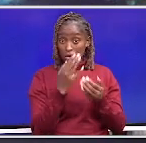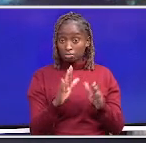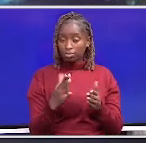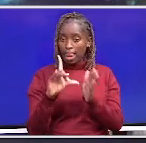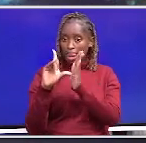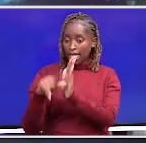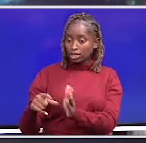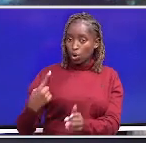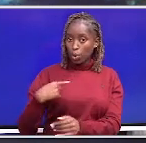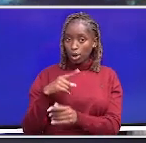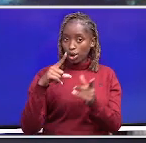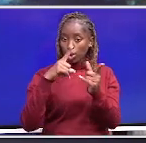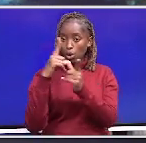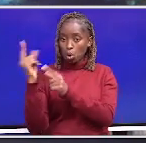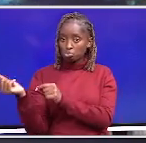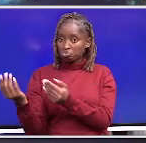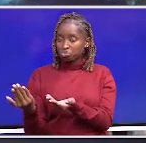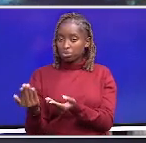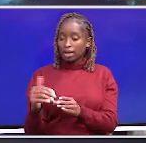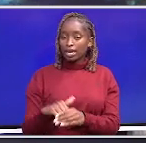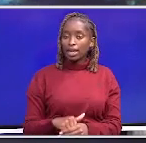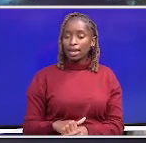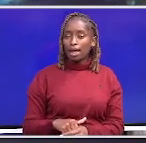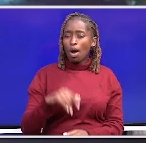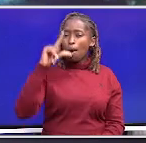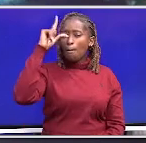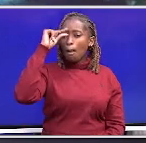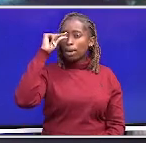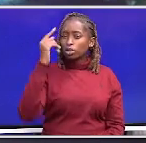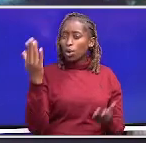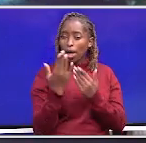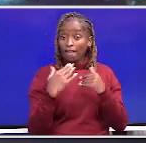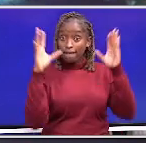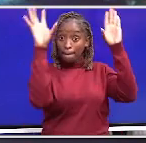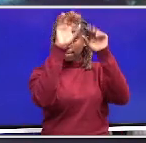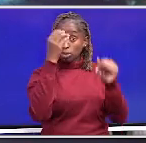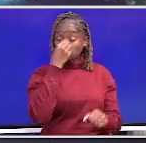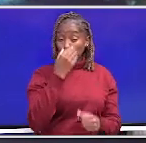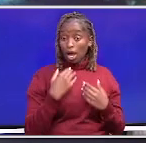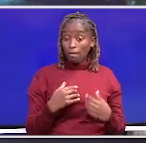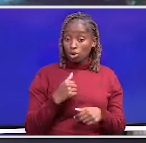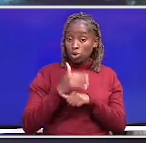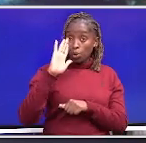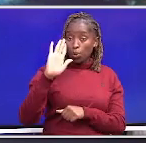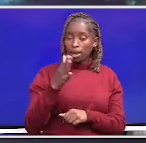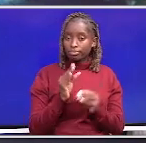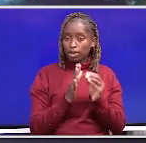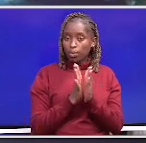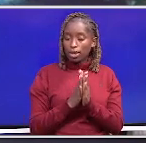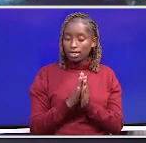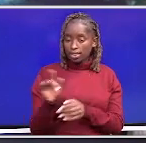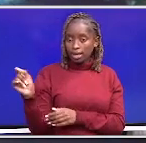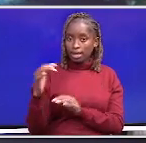baadaye tutakuwa tunafululiza moja kwa moja hadi katika jiji la Mombasa, ambapo Rais William Ruto atakuwa anafanya kikao na wananchi